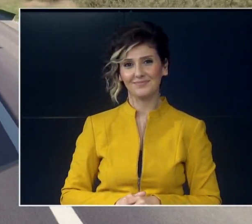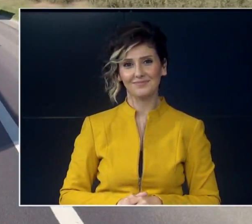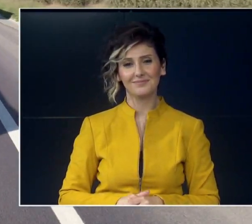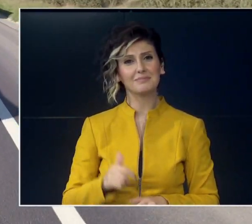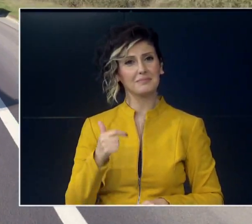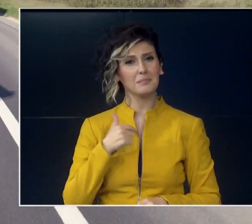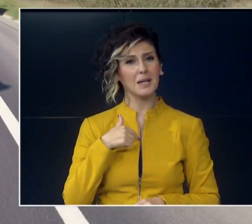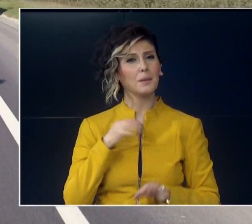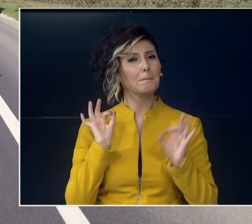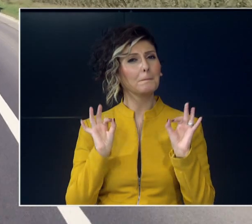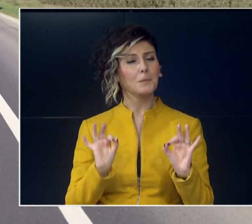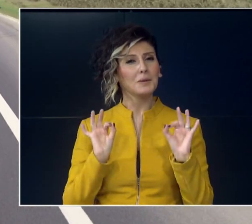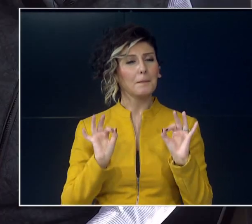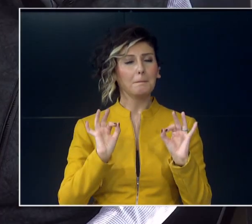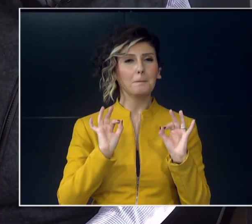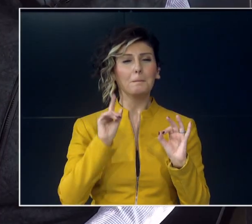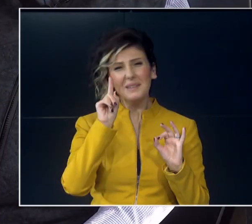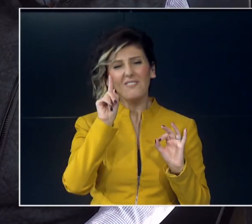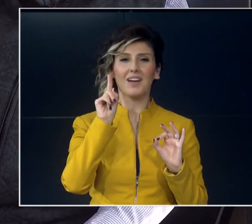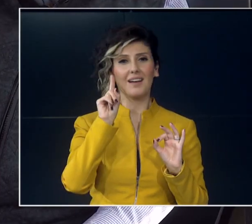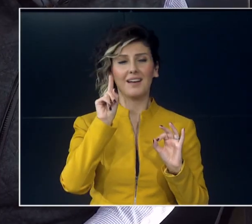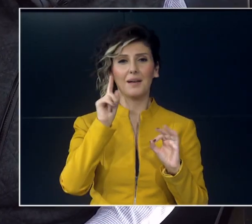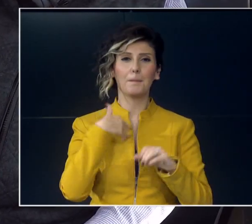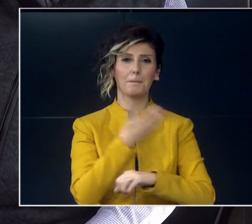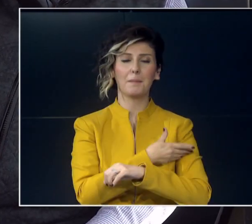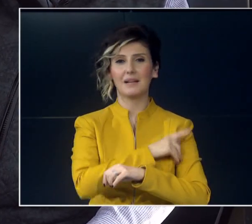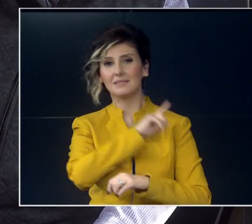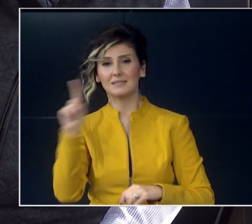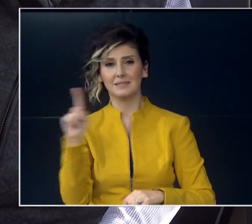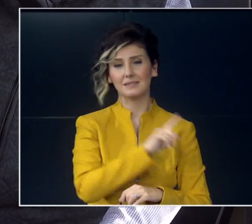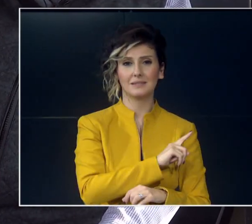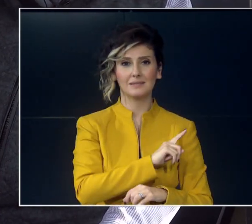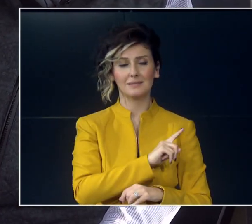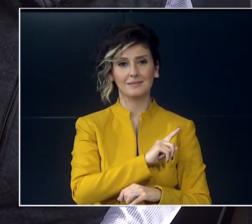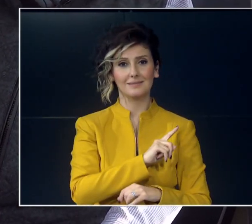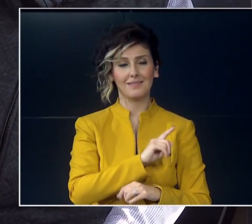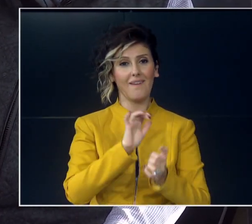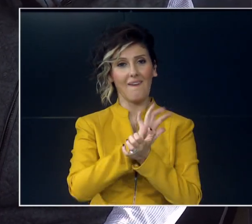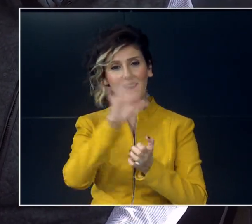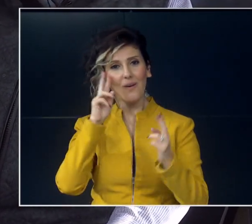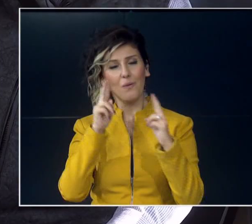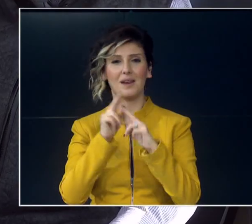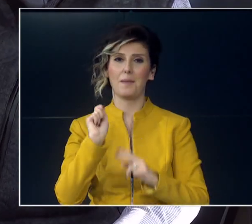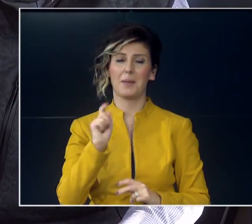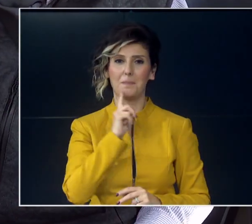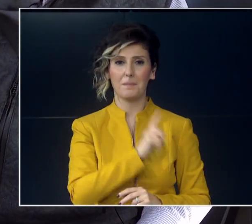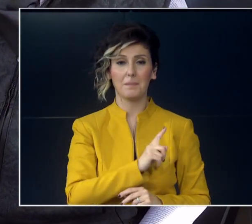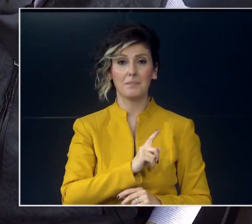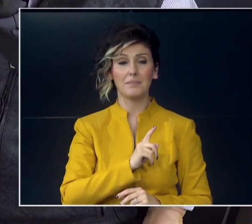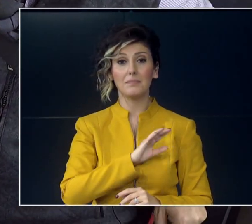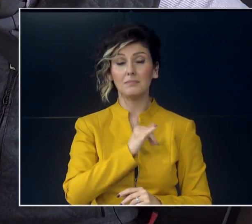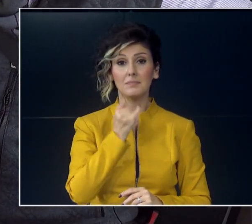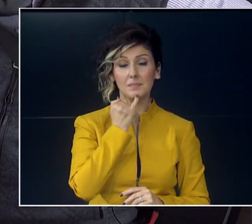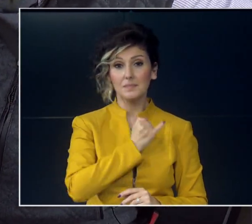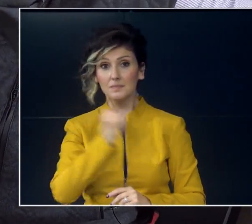Ben de mutlaka en az bir sefer memleketime giderim. Sıla-i rahim yaparım. Bunu yapmadım mı